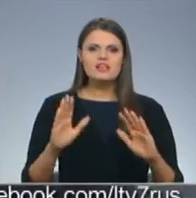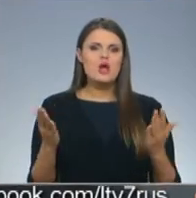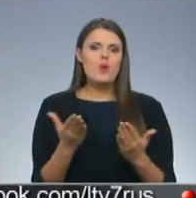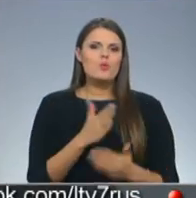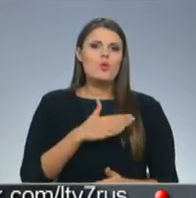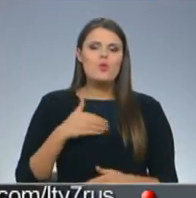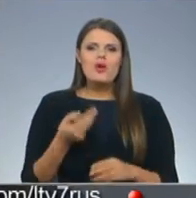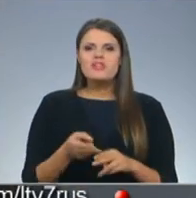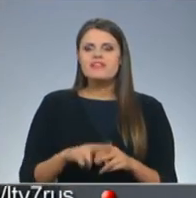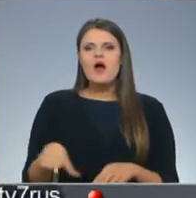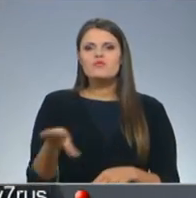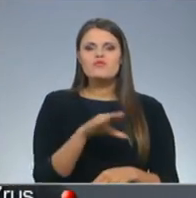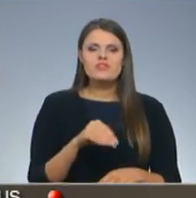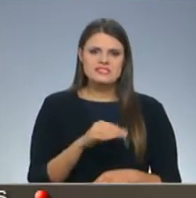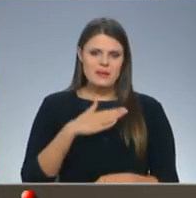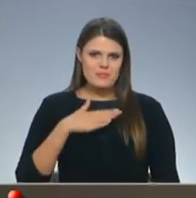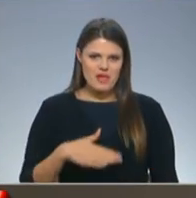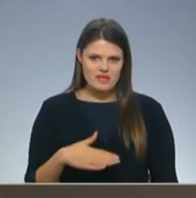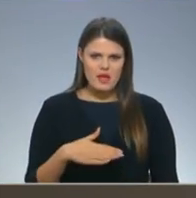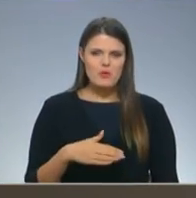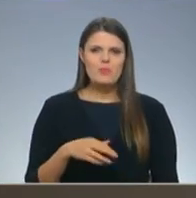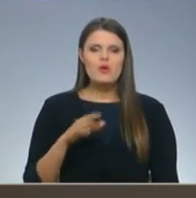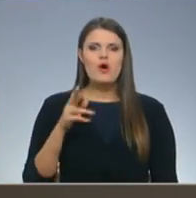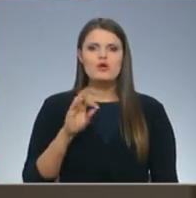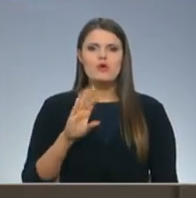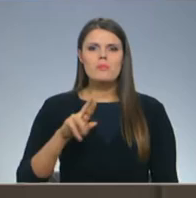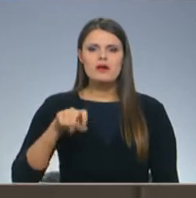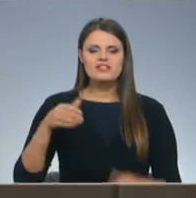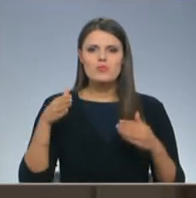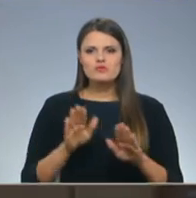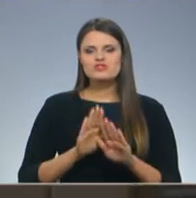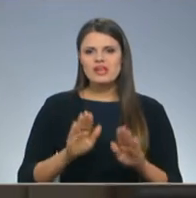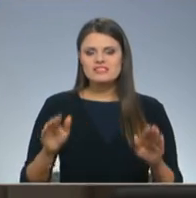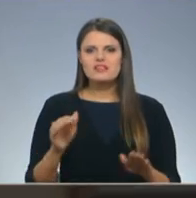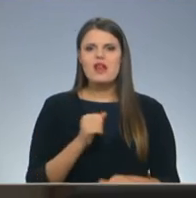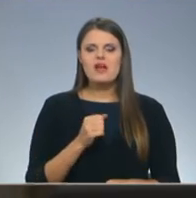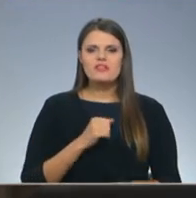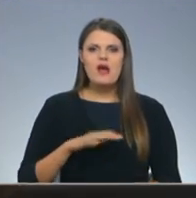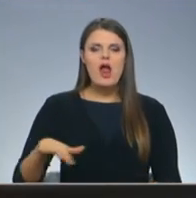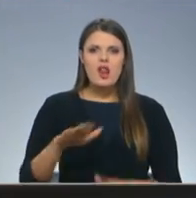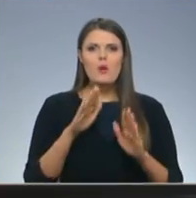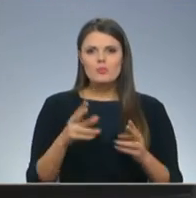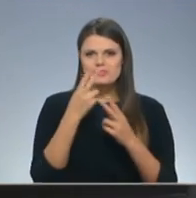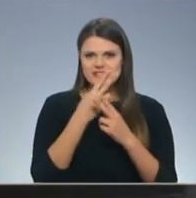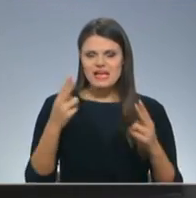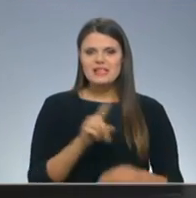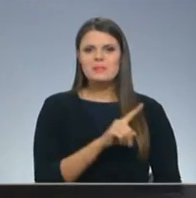ļoti tādu visiem pieņemam. Roberta Mūža izstāde Latgales vēstniecībā Gors būs skatāma līdz